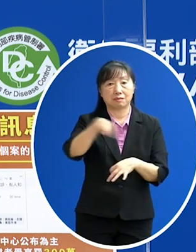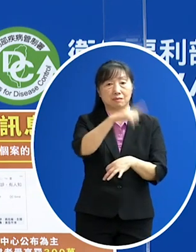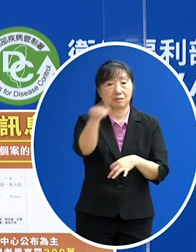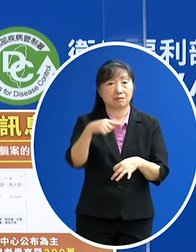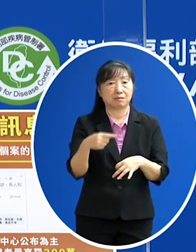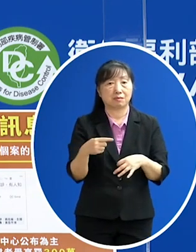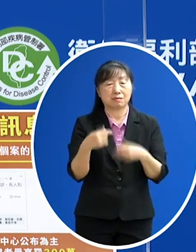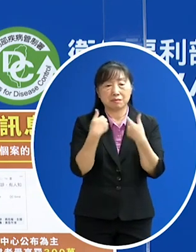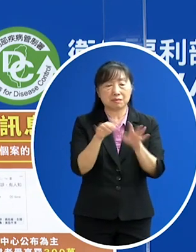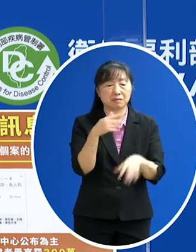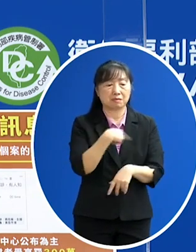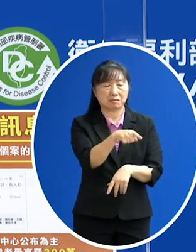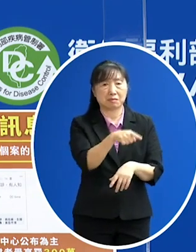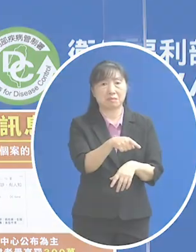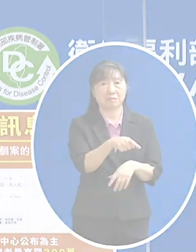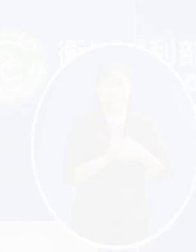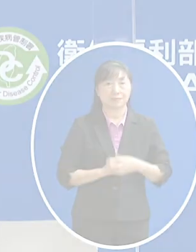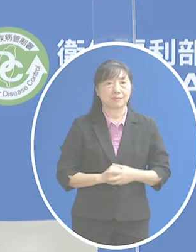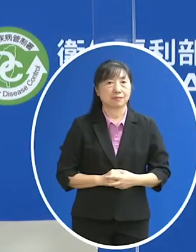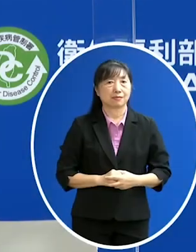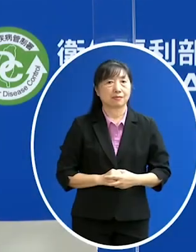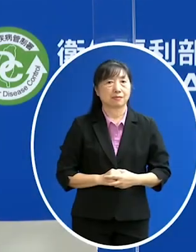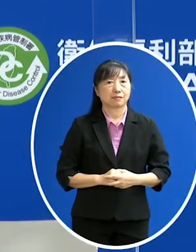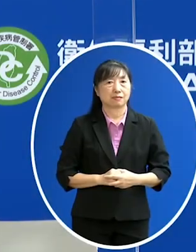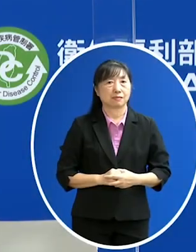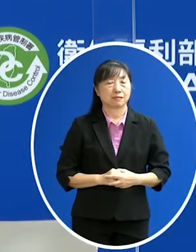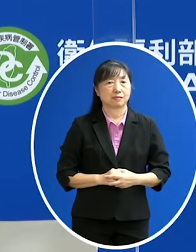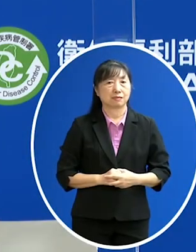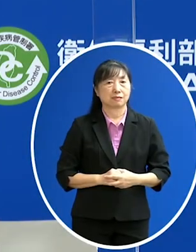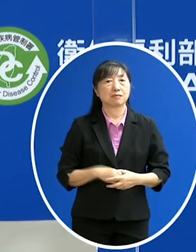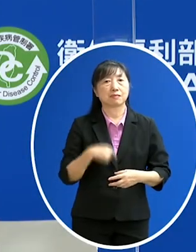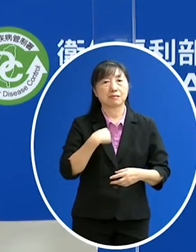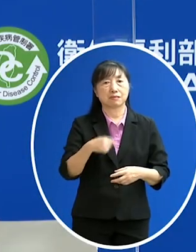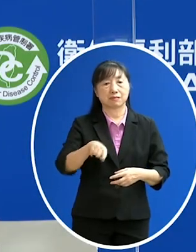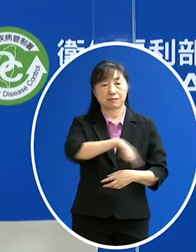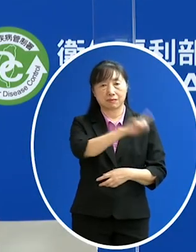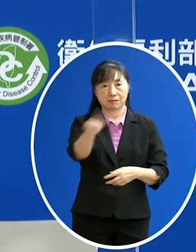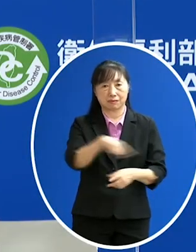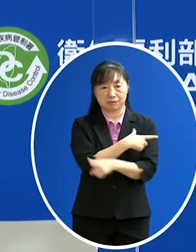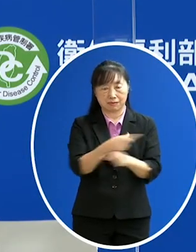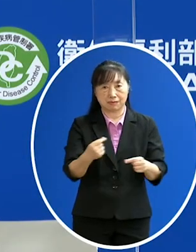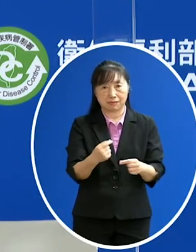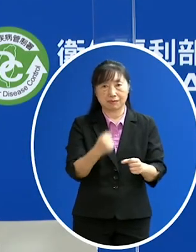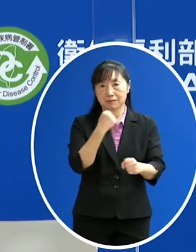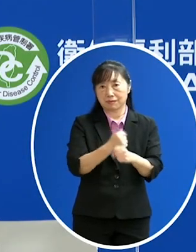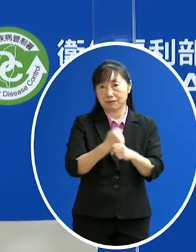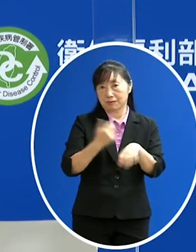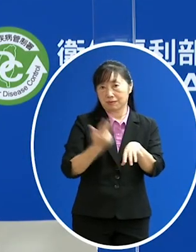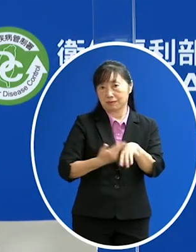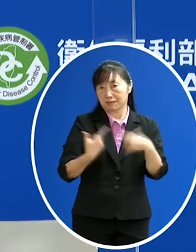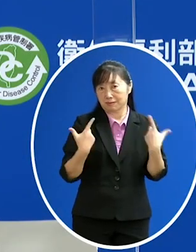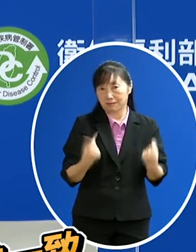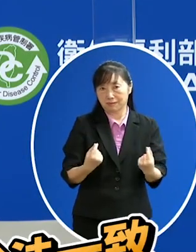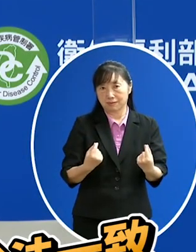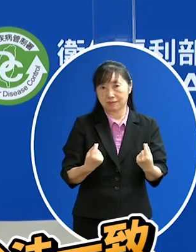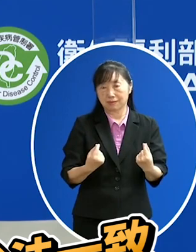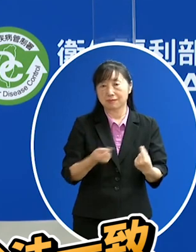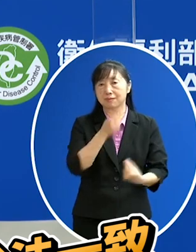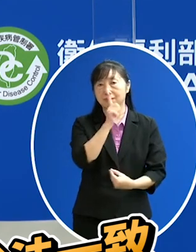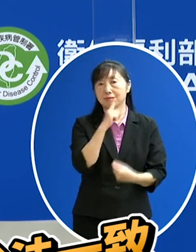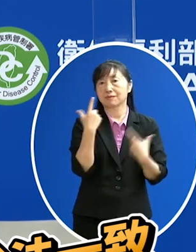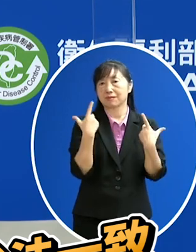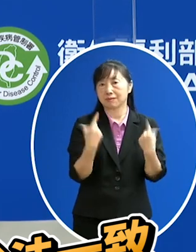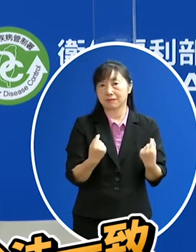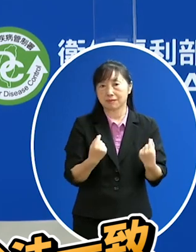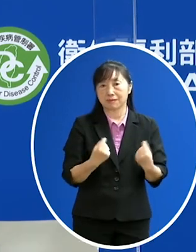不要再转传这一则，步调一致，做法一致，说法